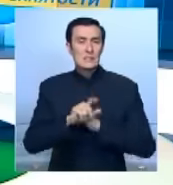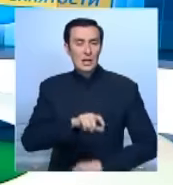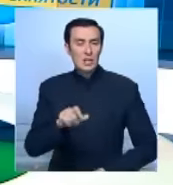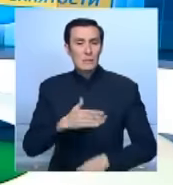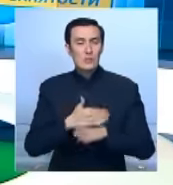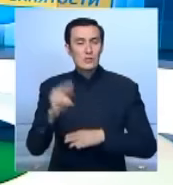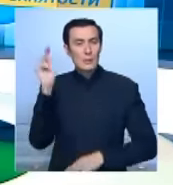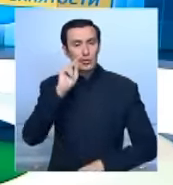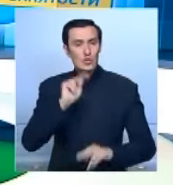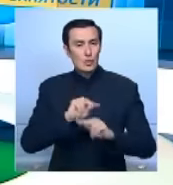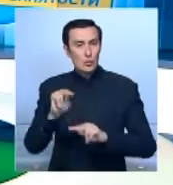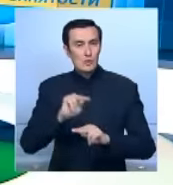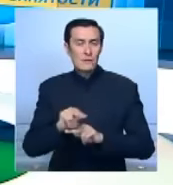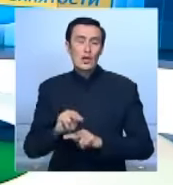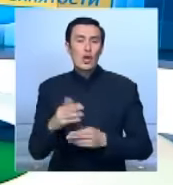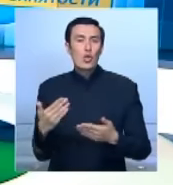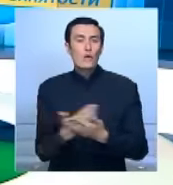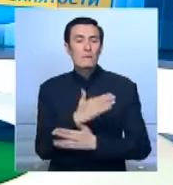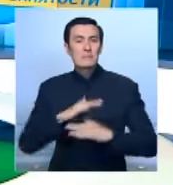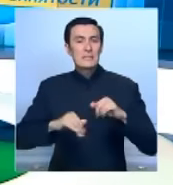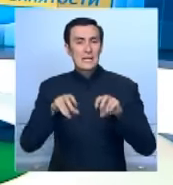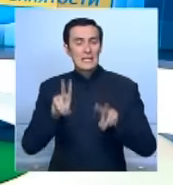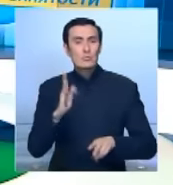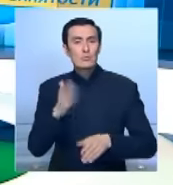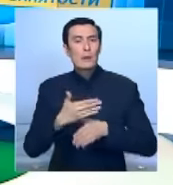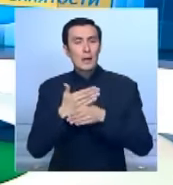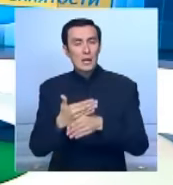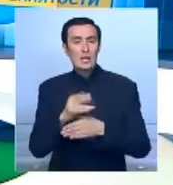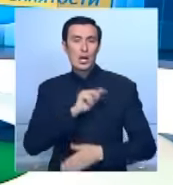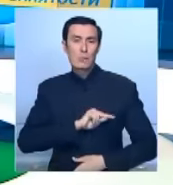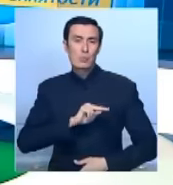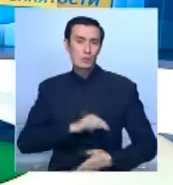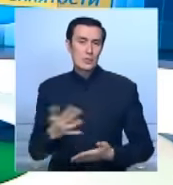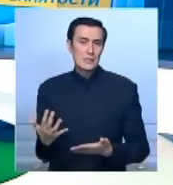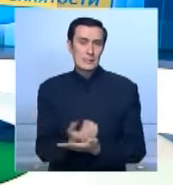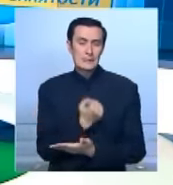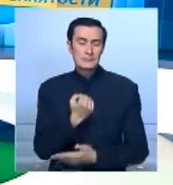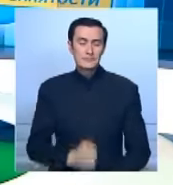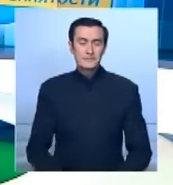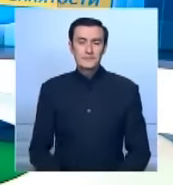После окончания курсов новоиспеченным специалистам помогут с работой.